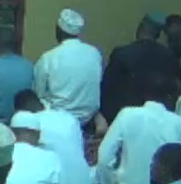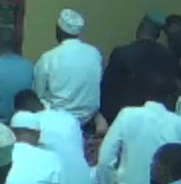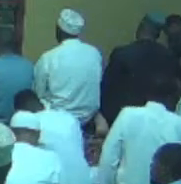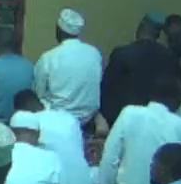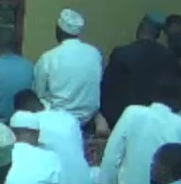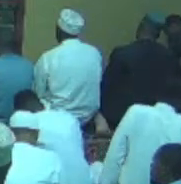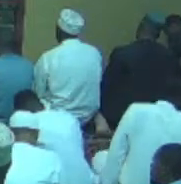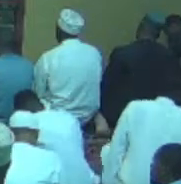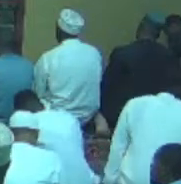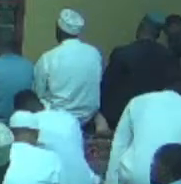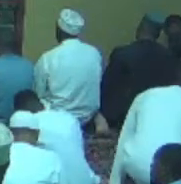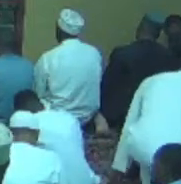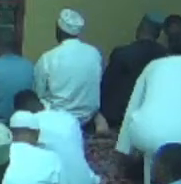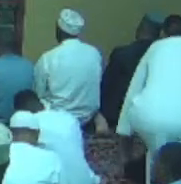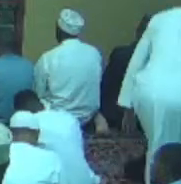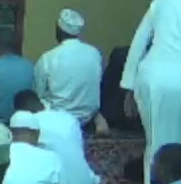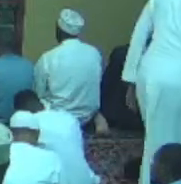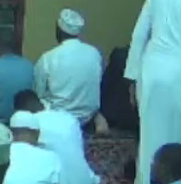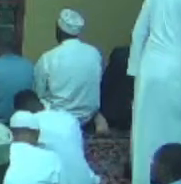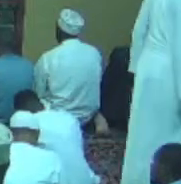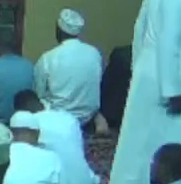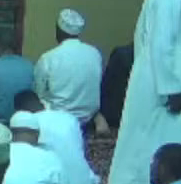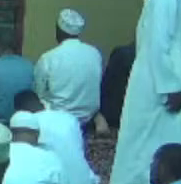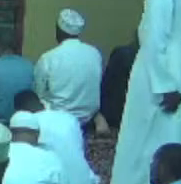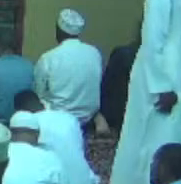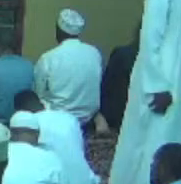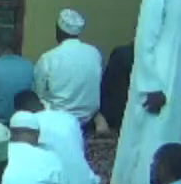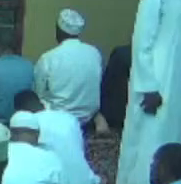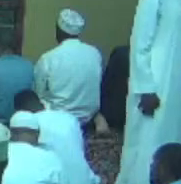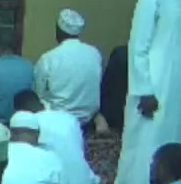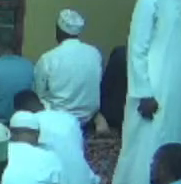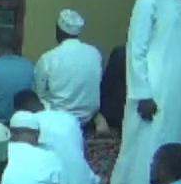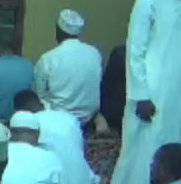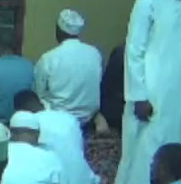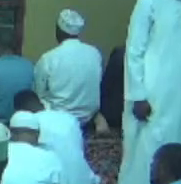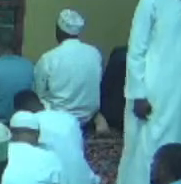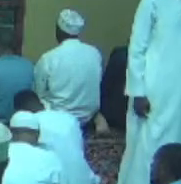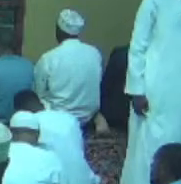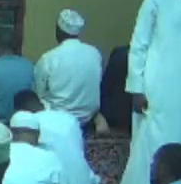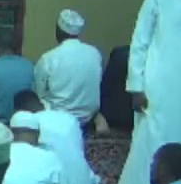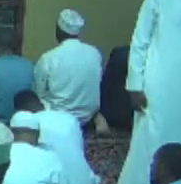الملك وله الحمد يحيي ويميت وهو